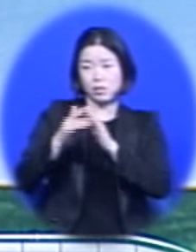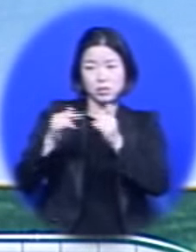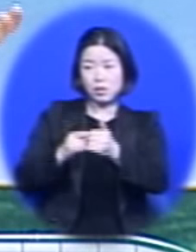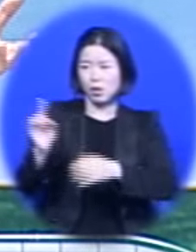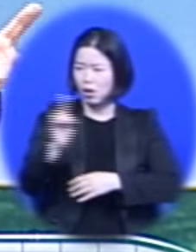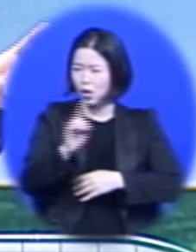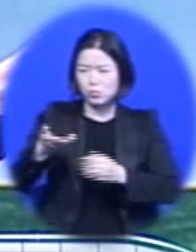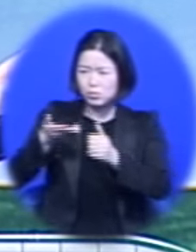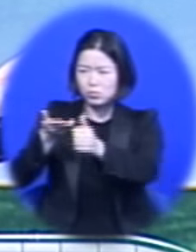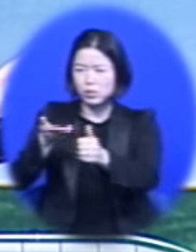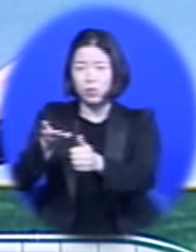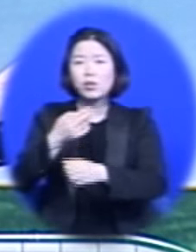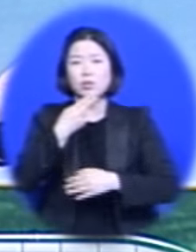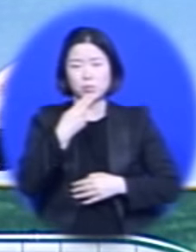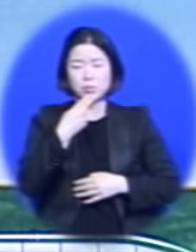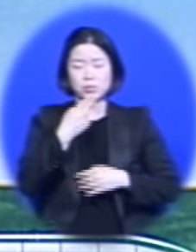아무런 영향이 없는 겁니다.